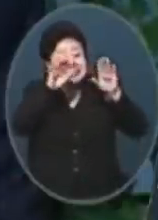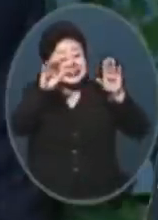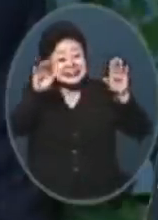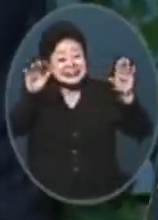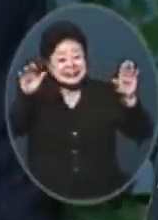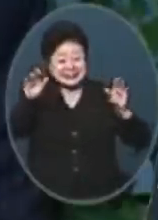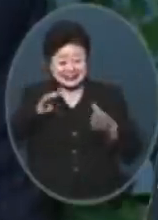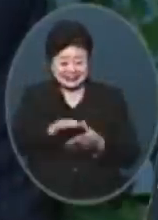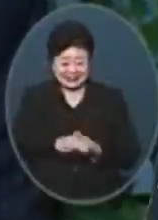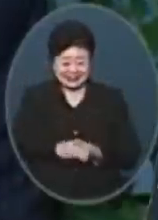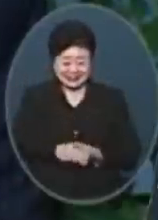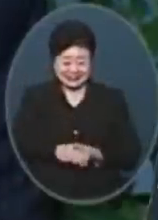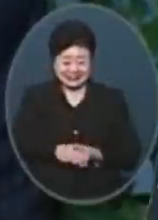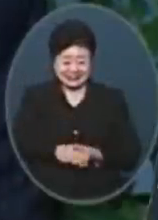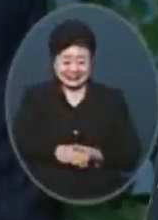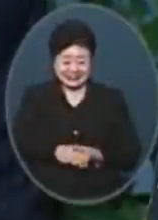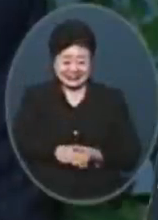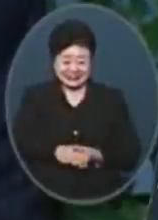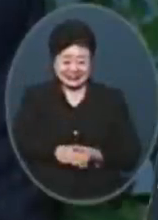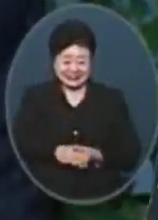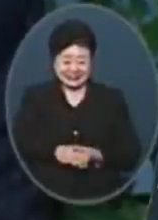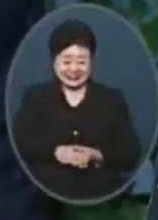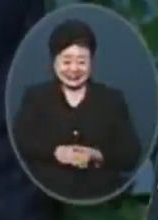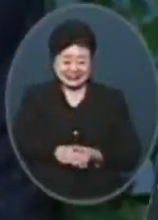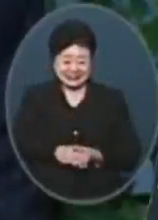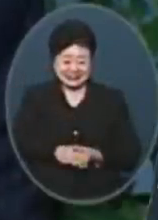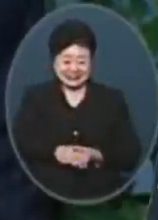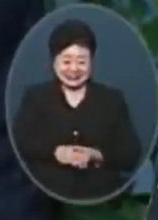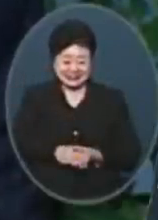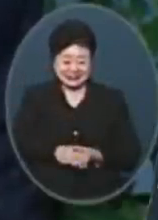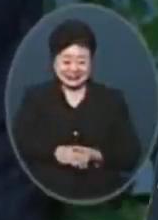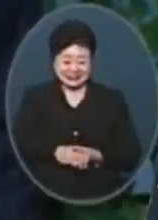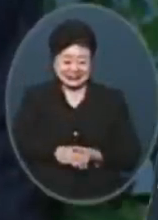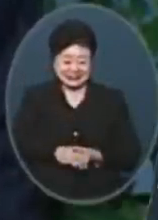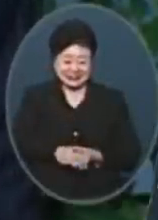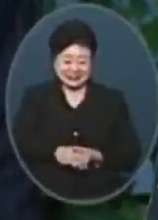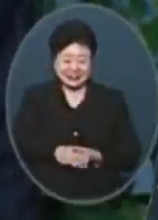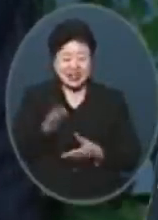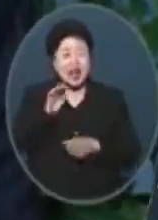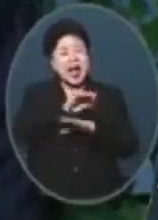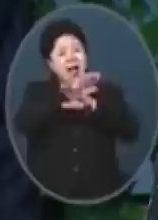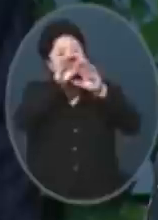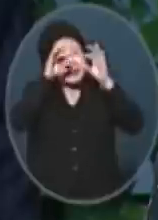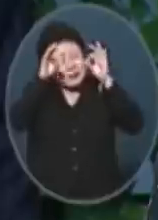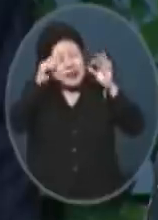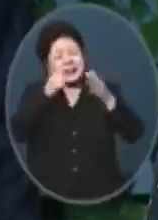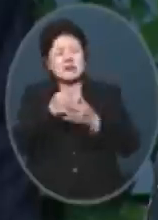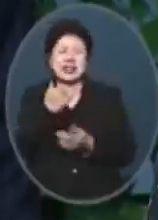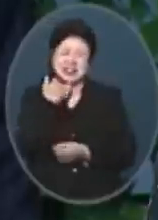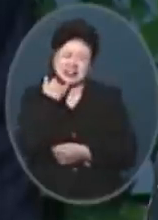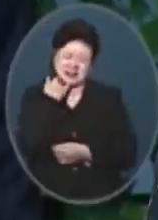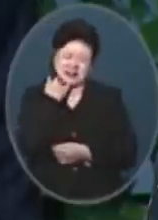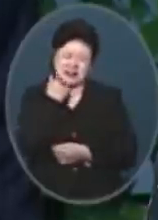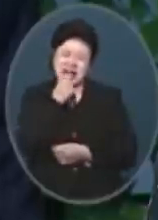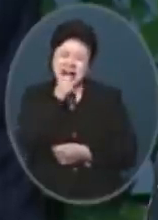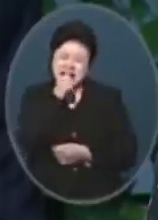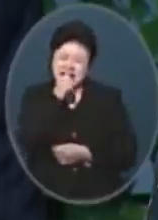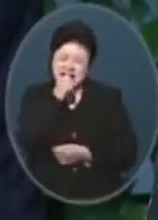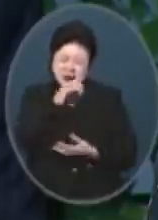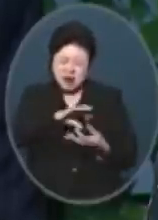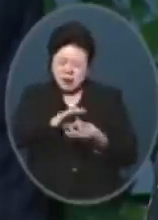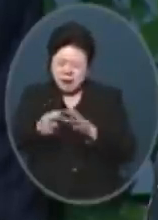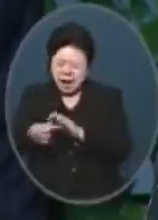있었지만은 가시 절망을 바라보지 않고 절망이 지나면 보는 하늘을 늘 바라봤다.